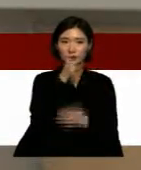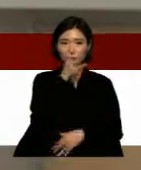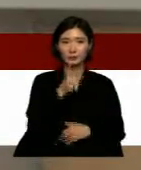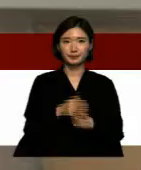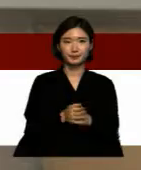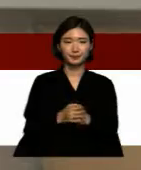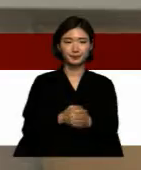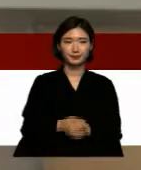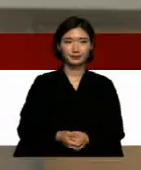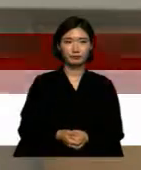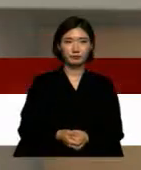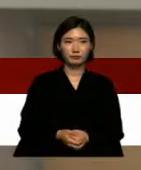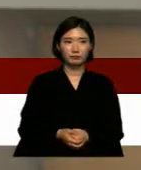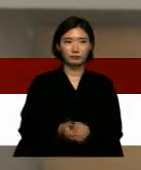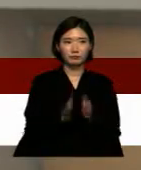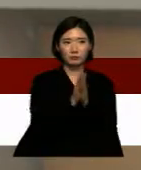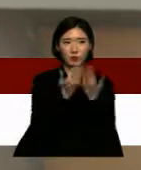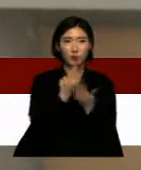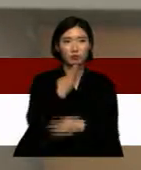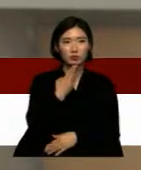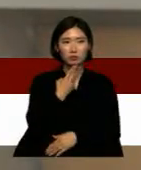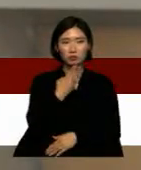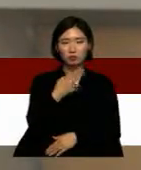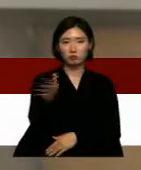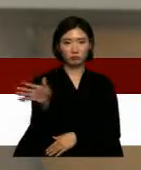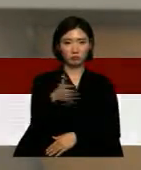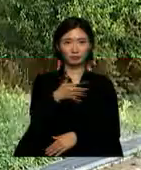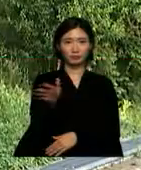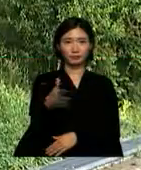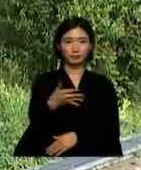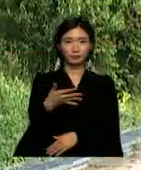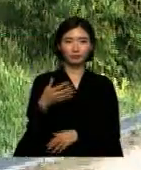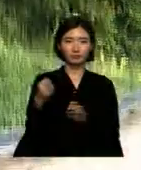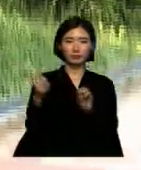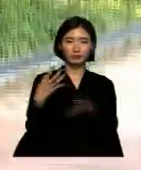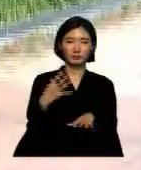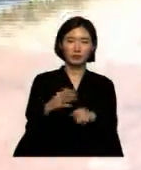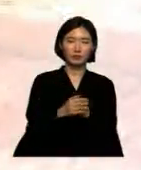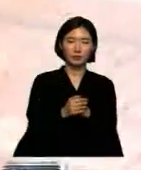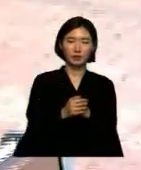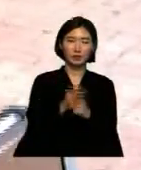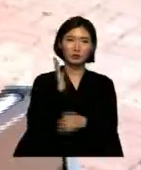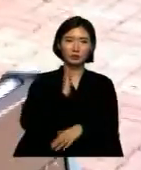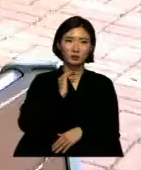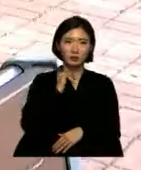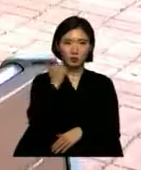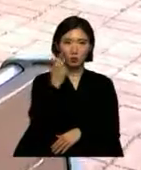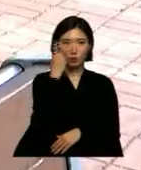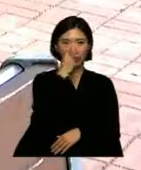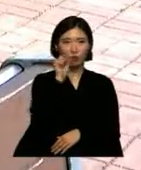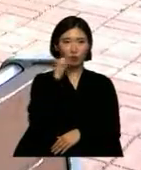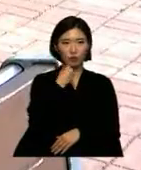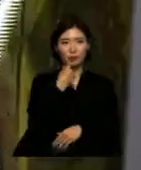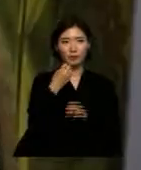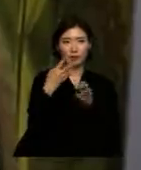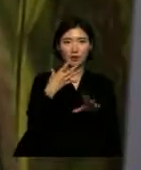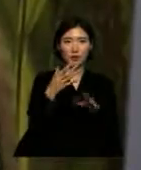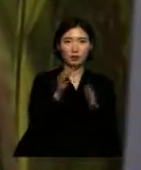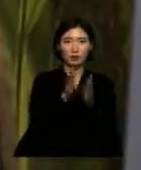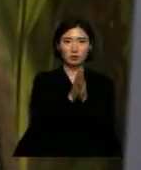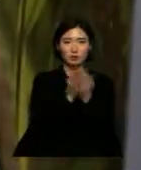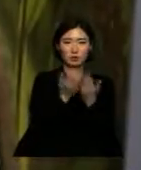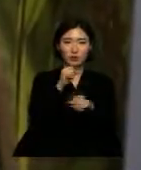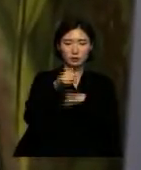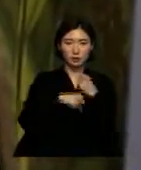하더라고요. 책도 좀 없죠. 책이 전혀 없는 것 같아요. 의정부시는 관리의 어려움을 토로합니다. 문고가